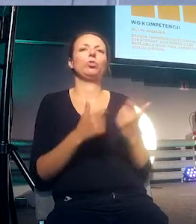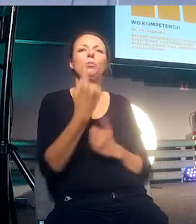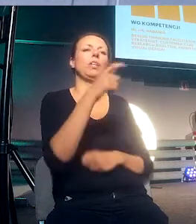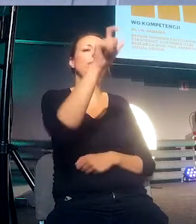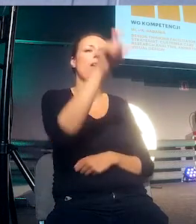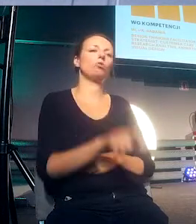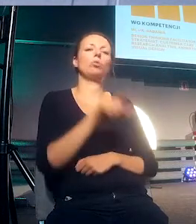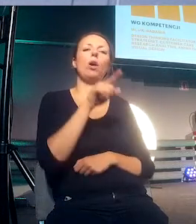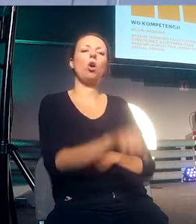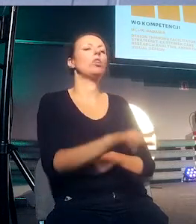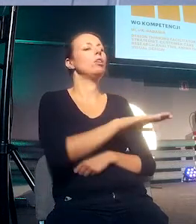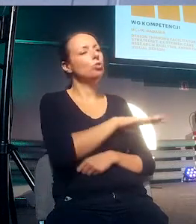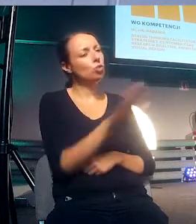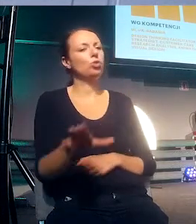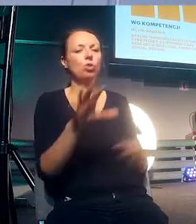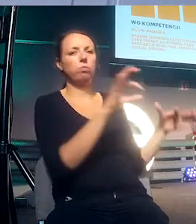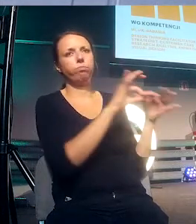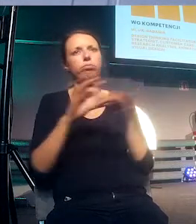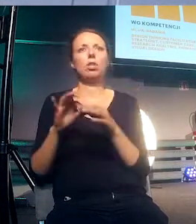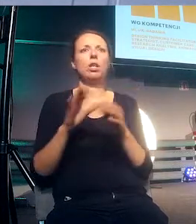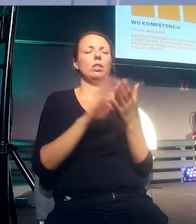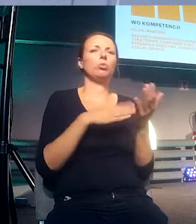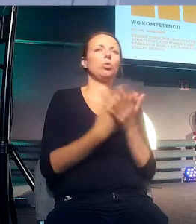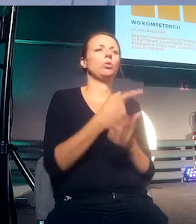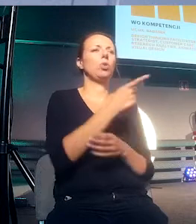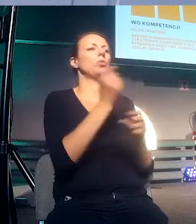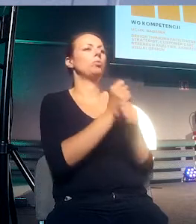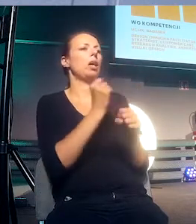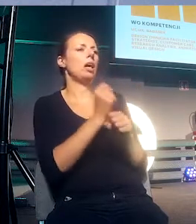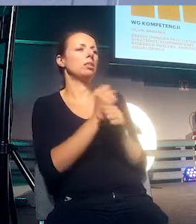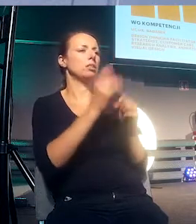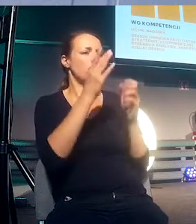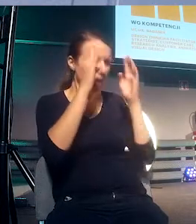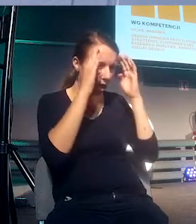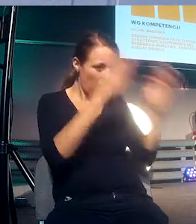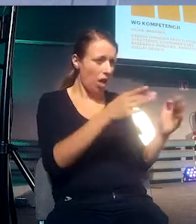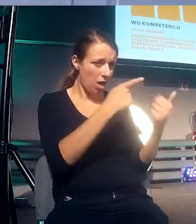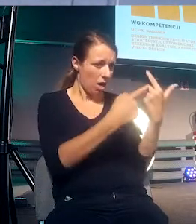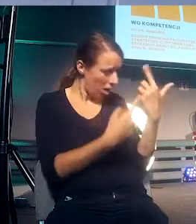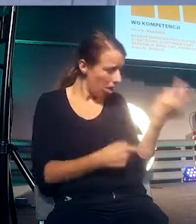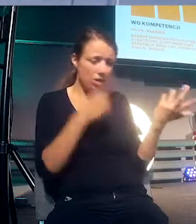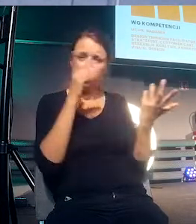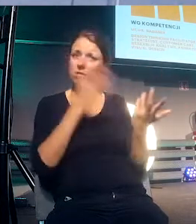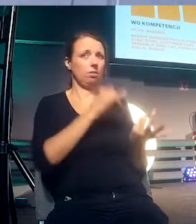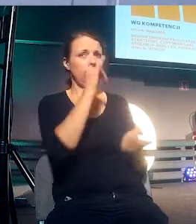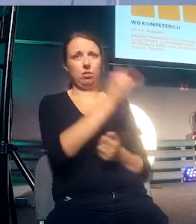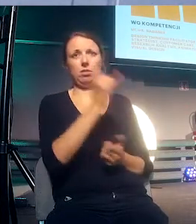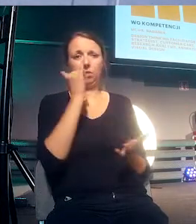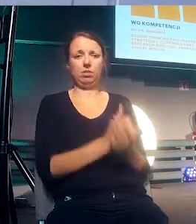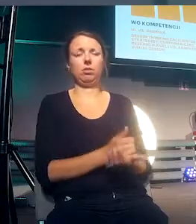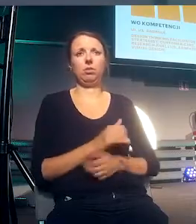jedna osoba zajmowała się na przykład byciem facylitatorem wszystkich warsztatów design thinking. Wtedy deleguje się też ludzi